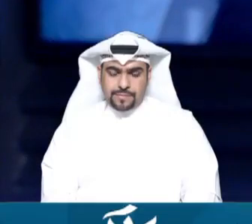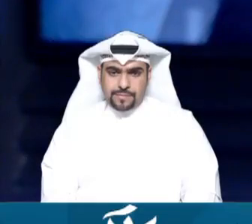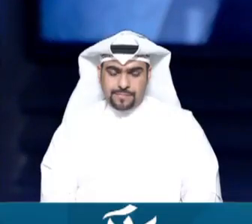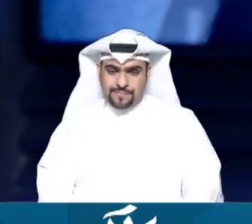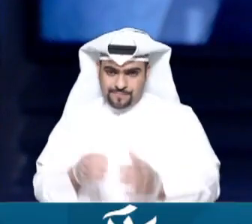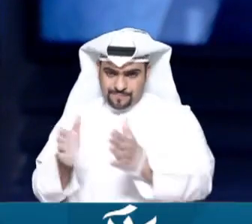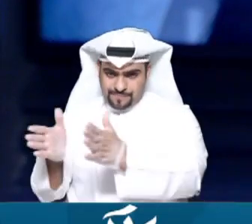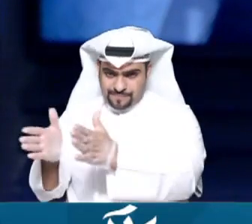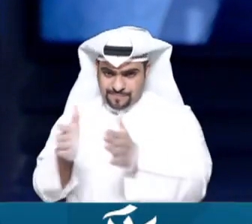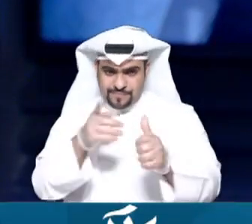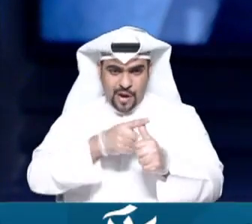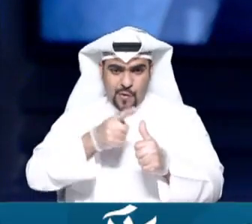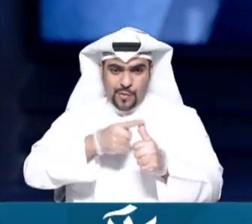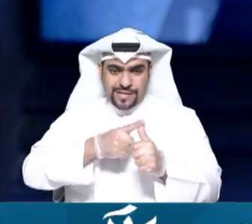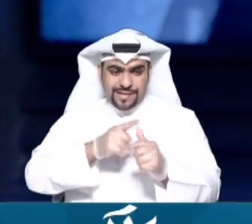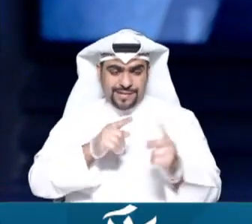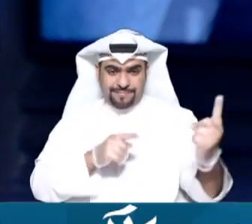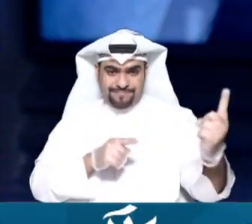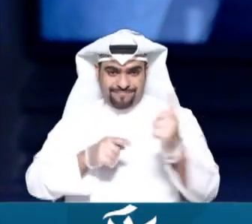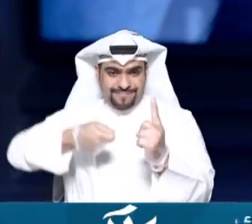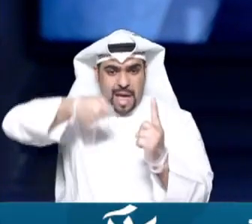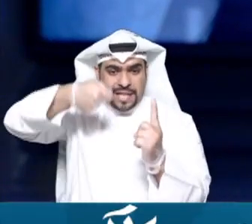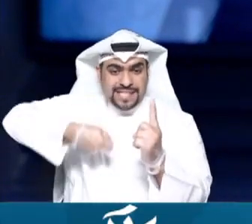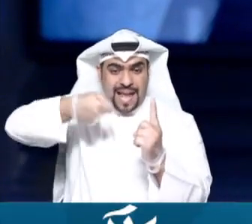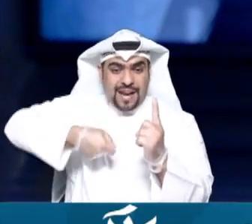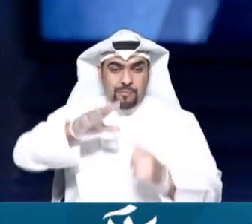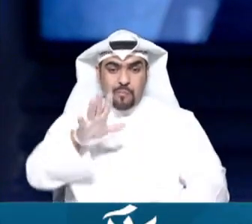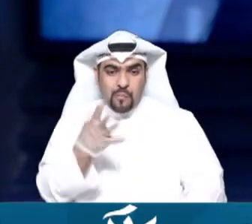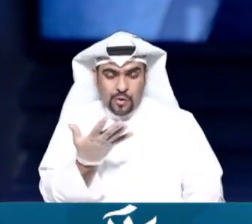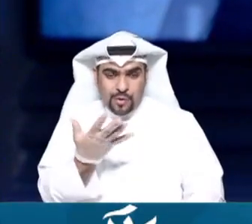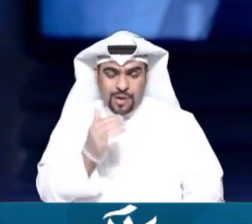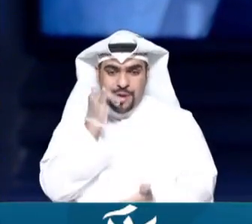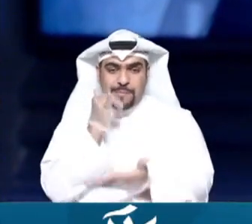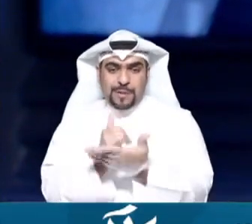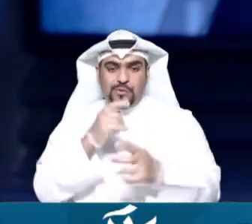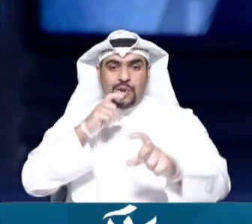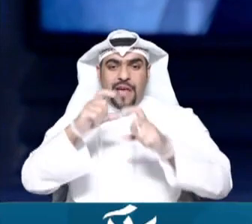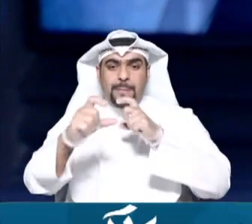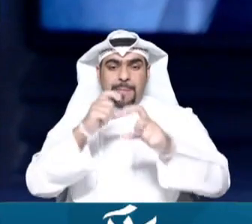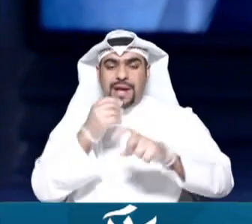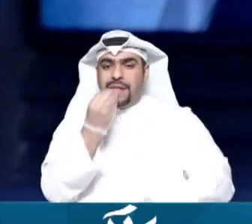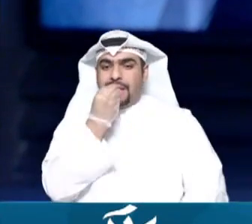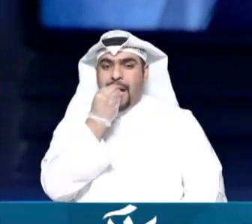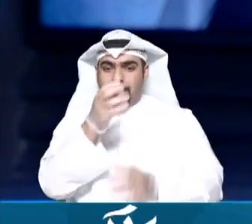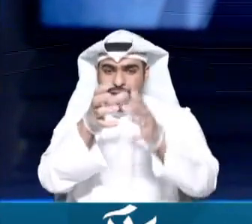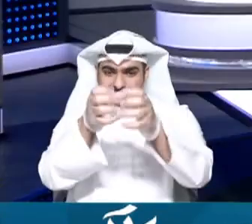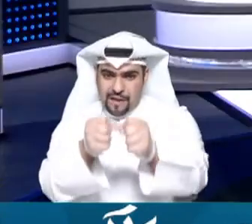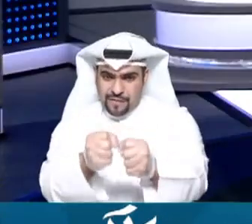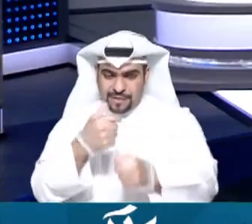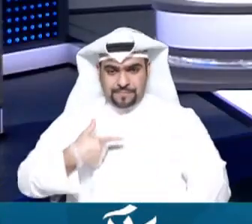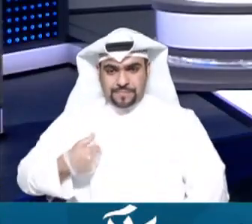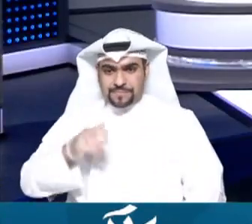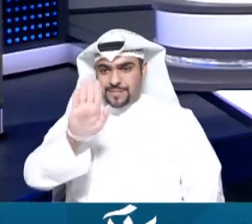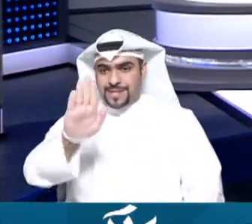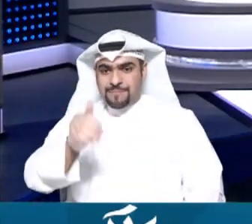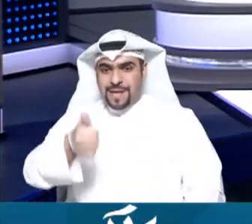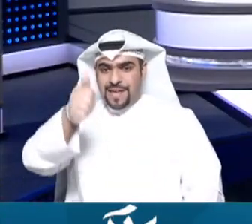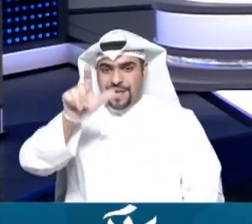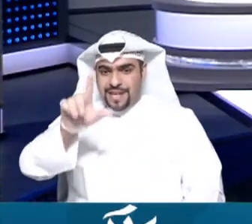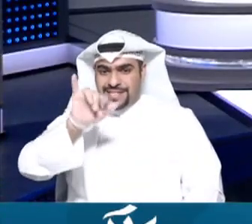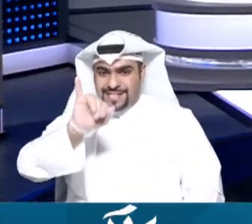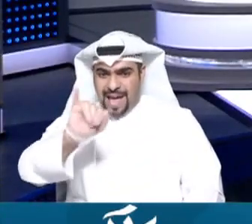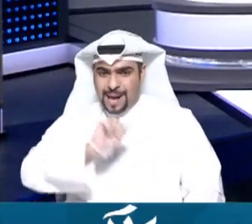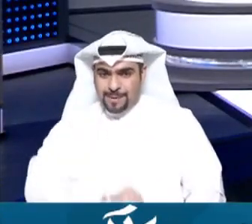نرحب بالسيد سالم الحمر مدير عام البنك الكويتي للطعام، مساء الخير ويسعدنا وجودك معنا اليوم. الله يسلمك، مساء النور، ونمسي